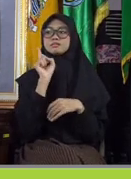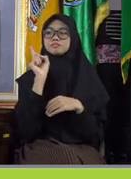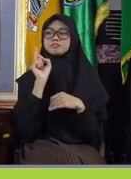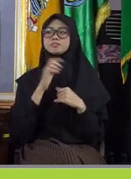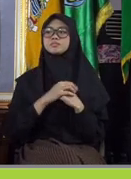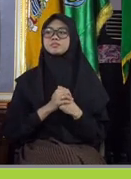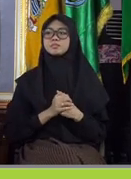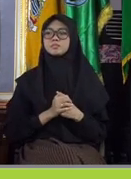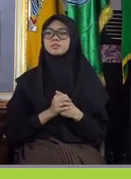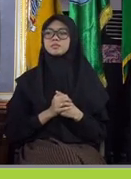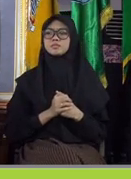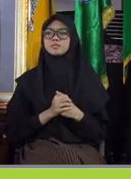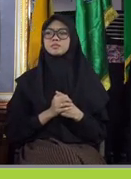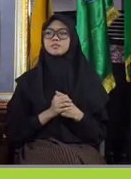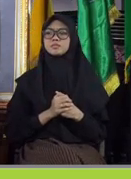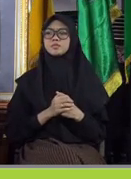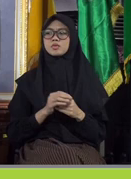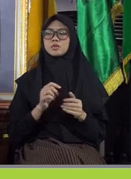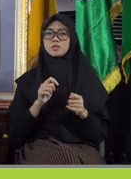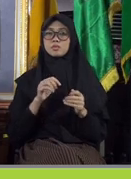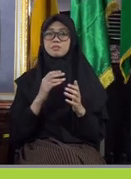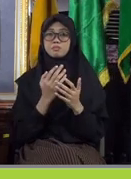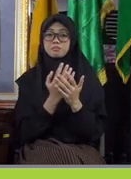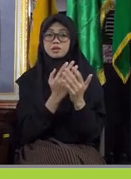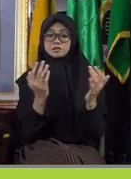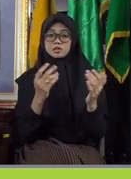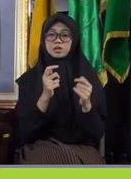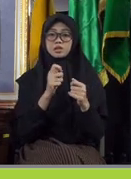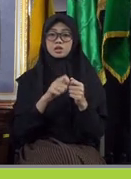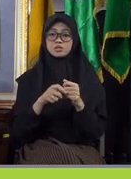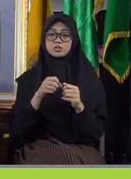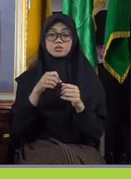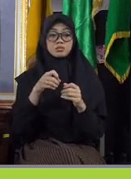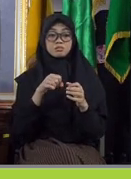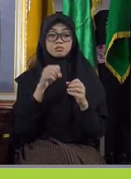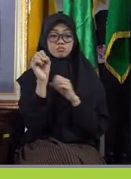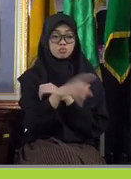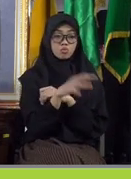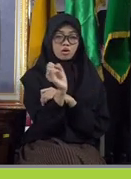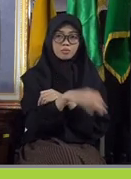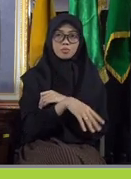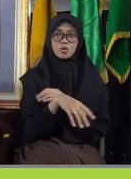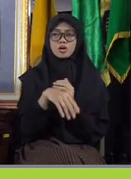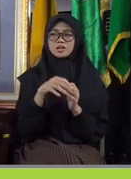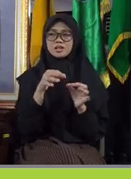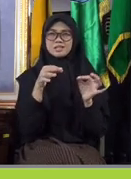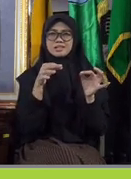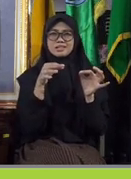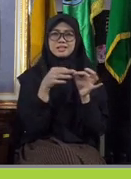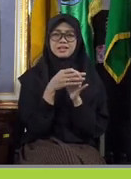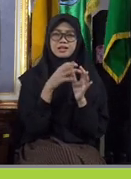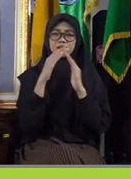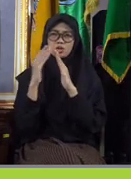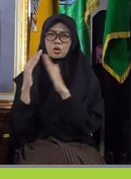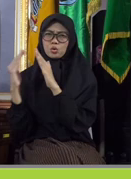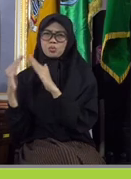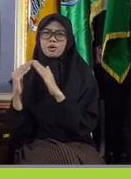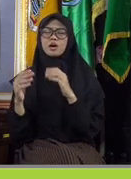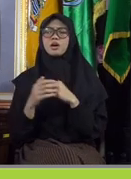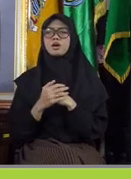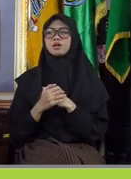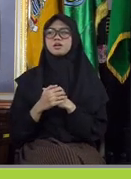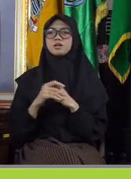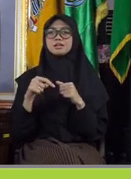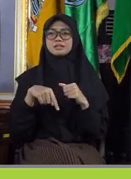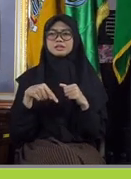pasar yang dikelola Desa sendiri sampainya dibuang bukan pada tempatnya dan lokasinya tidak jauh dari pemukiman Bapak Ibu kali ini sebenarnya